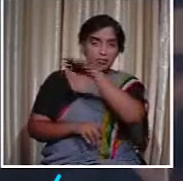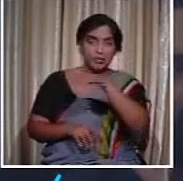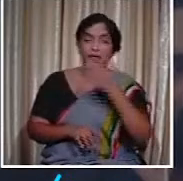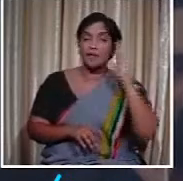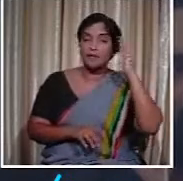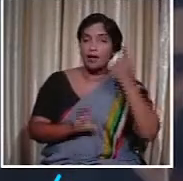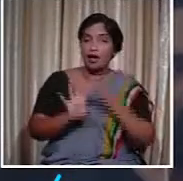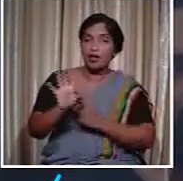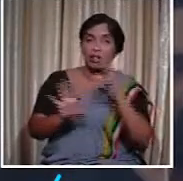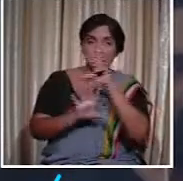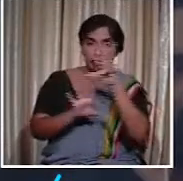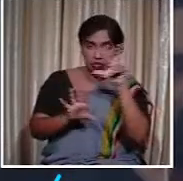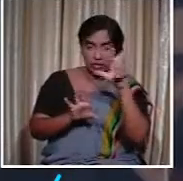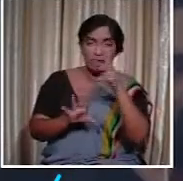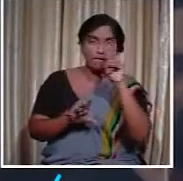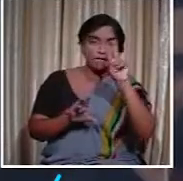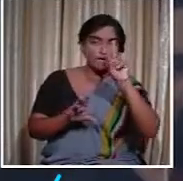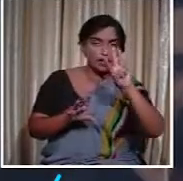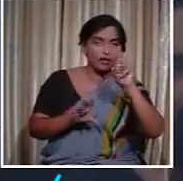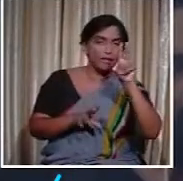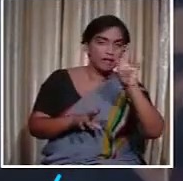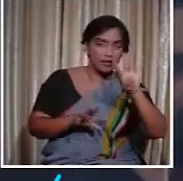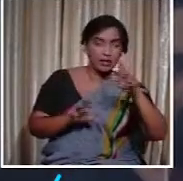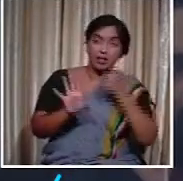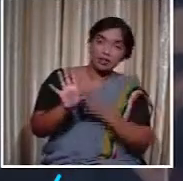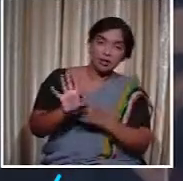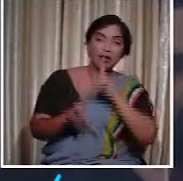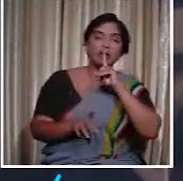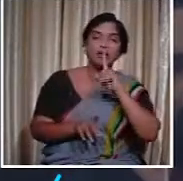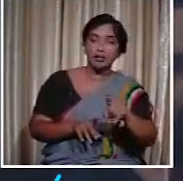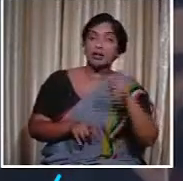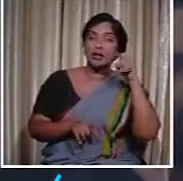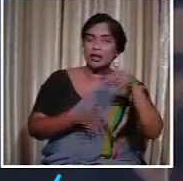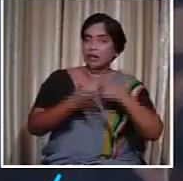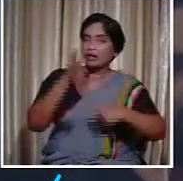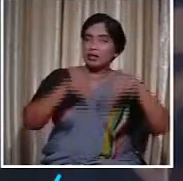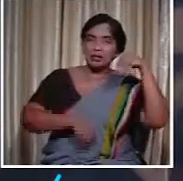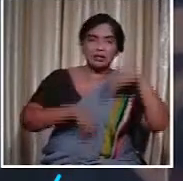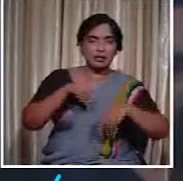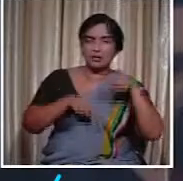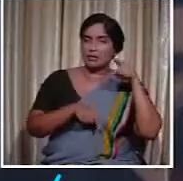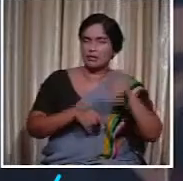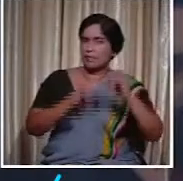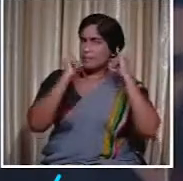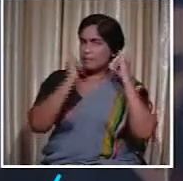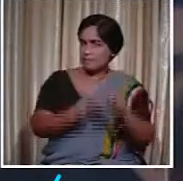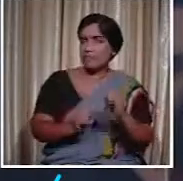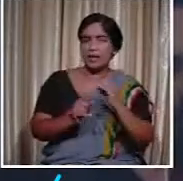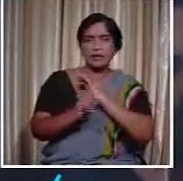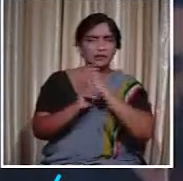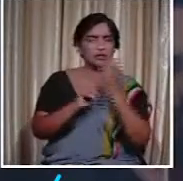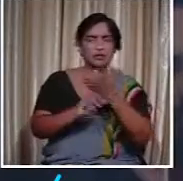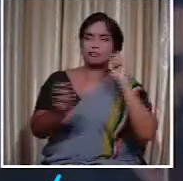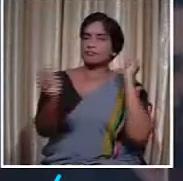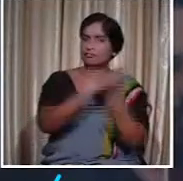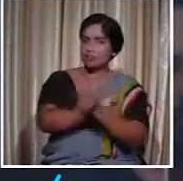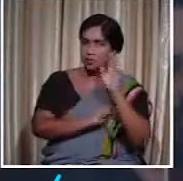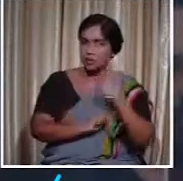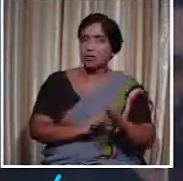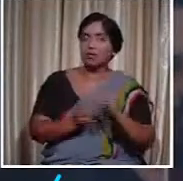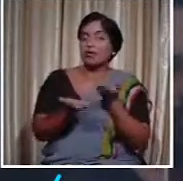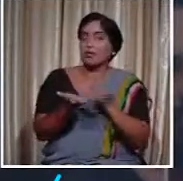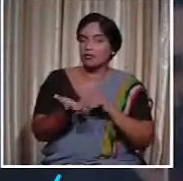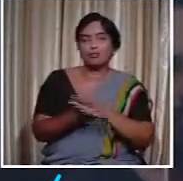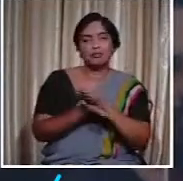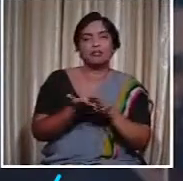විශේෂයෙන්ම අවුරුදු 18 23 24 තරුණ ප්‍රජාව ඉල්ලන්නේ මේ දේශපාලනයේ තියෙන මජර සංස්කෘතිය අයින් කිරීම සඳහා වූ